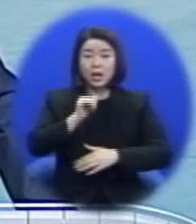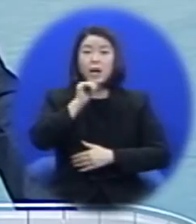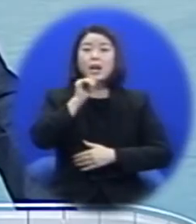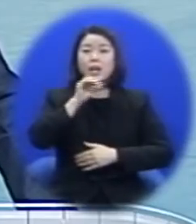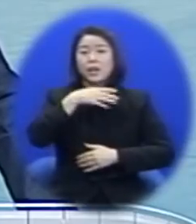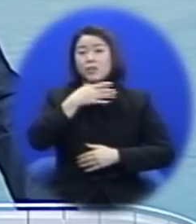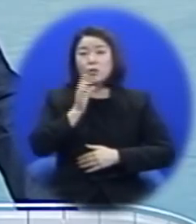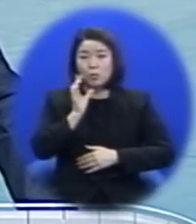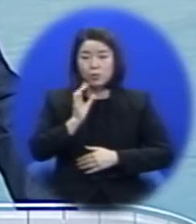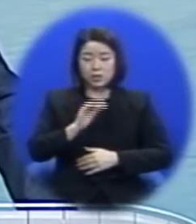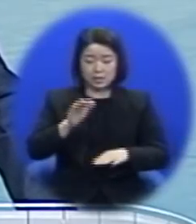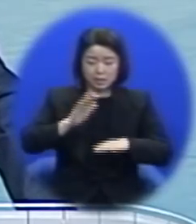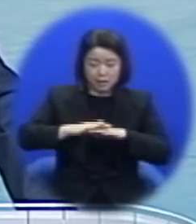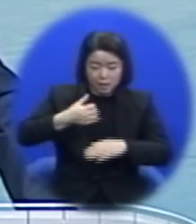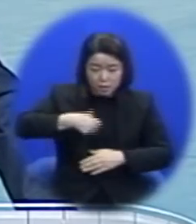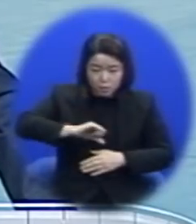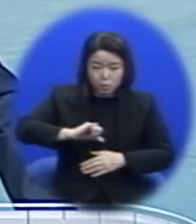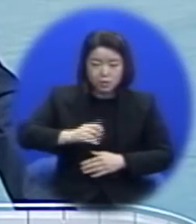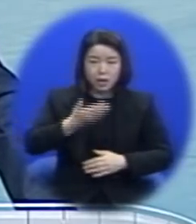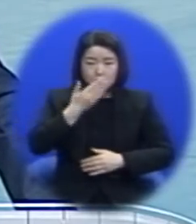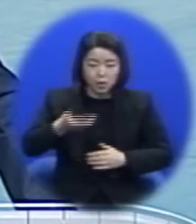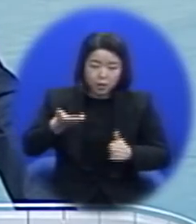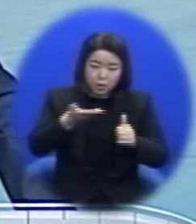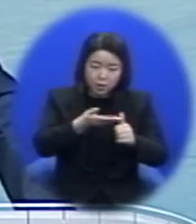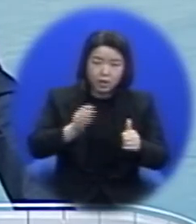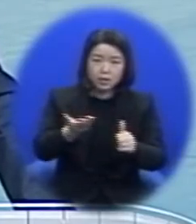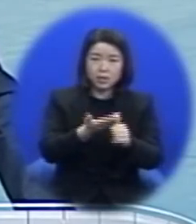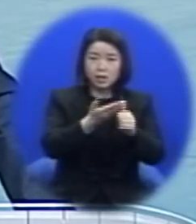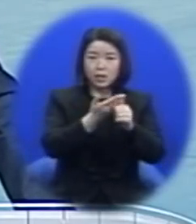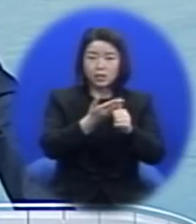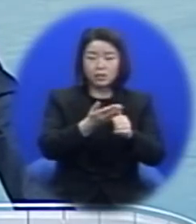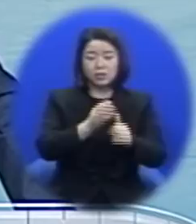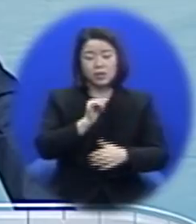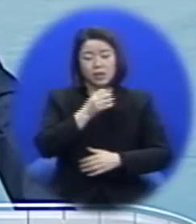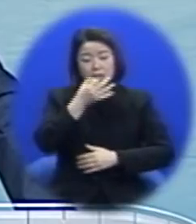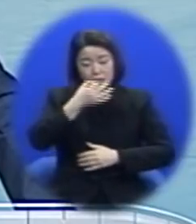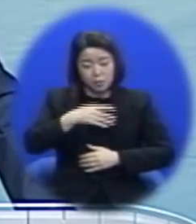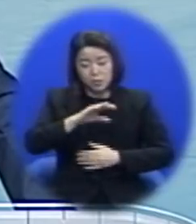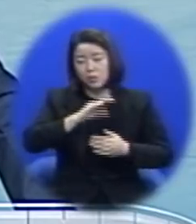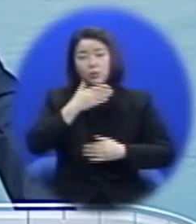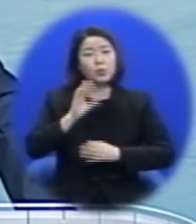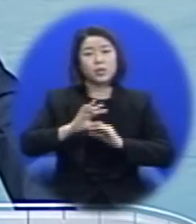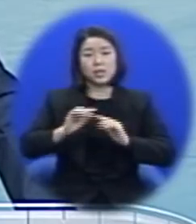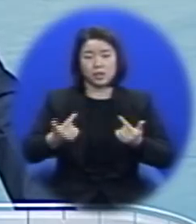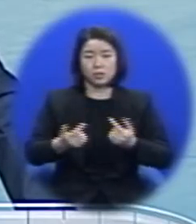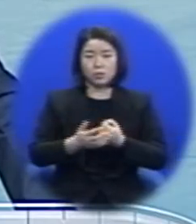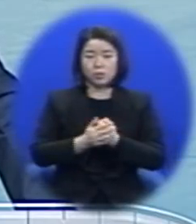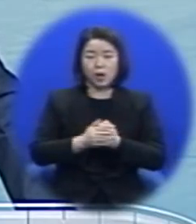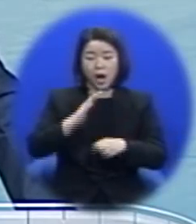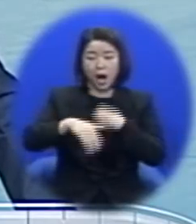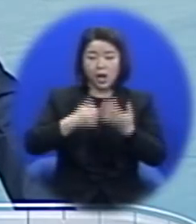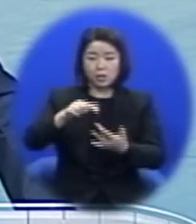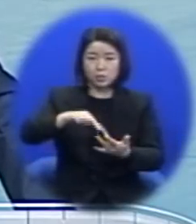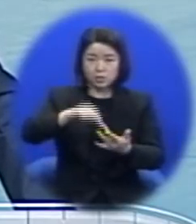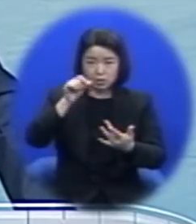손자들을 먹여 살려야 하는 고달픈 노인도 아닌 하나님이 선택한 사람, 그리스도인일